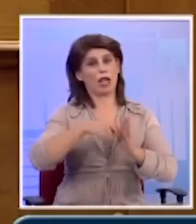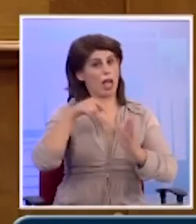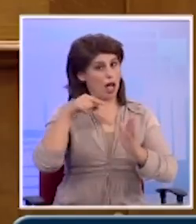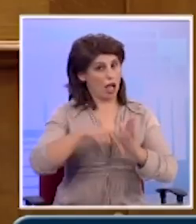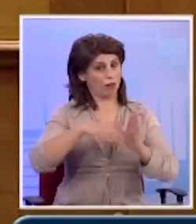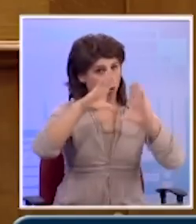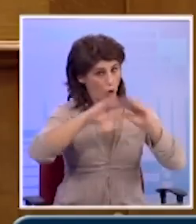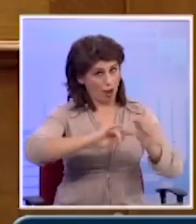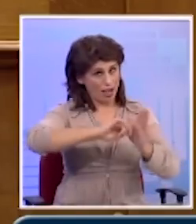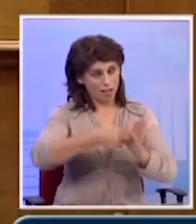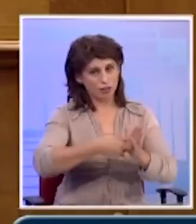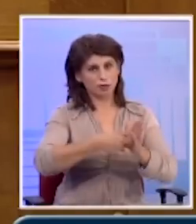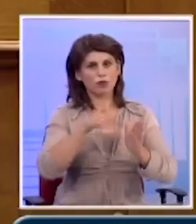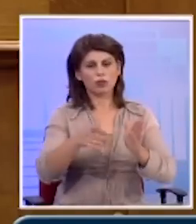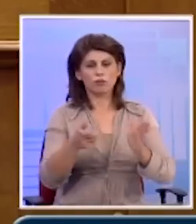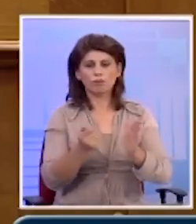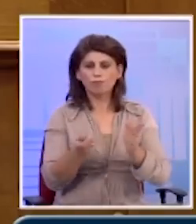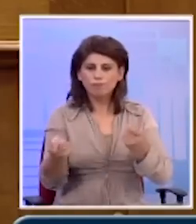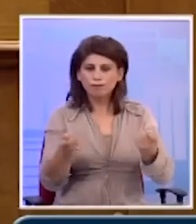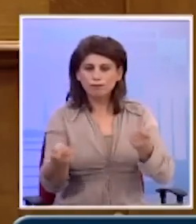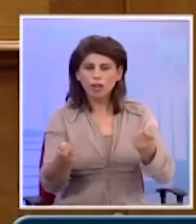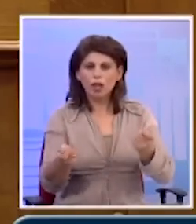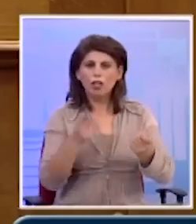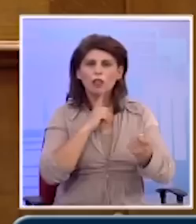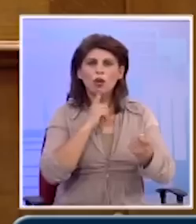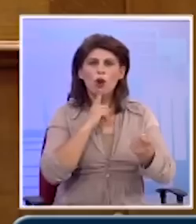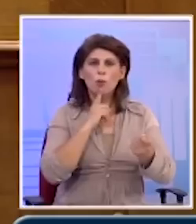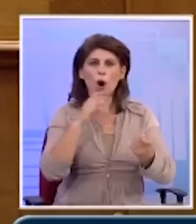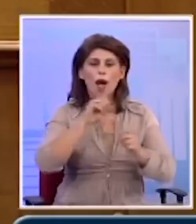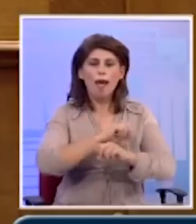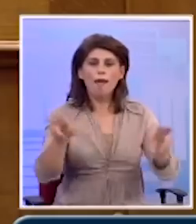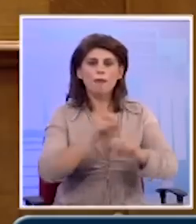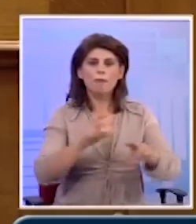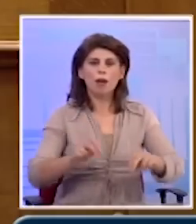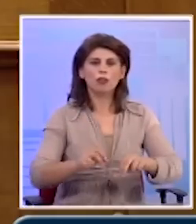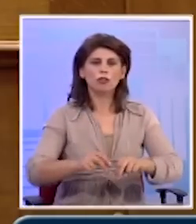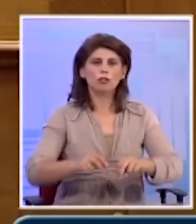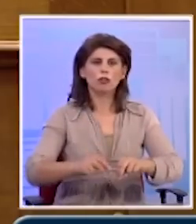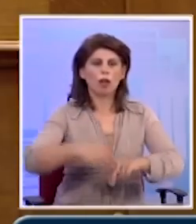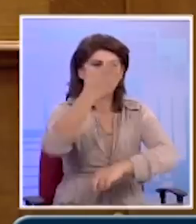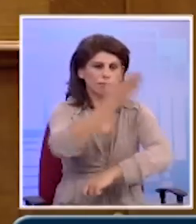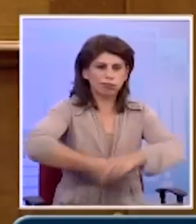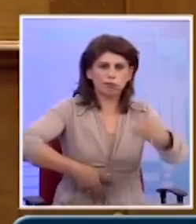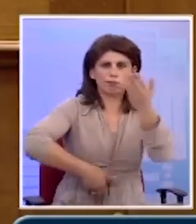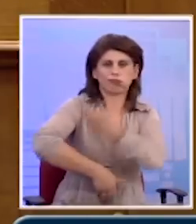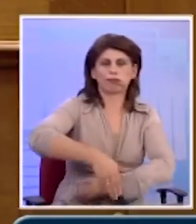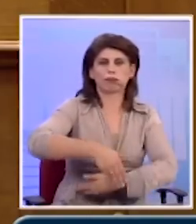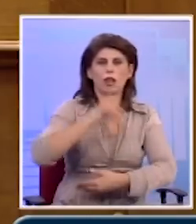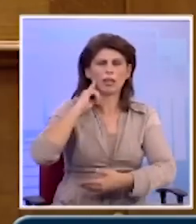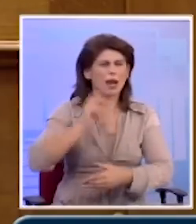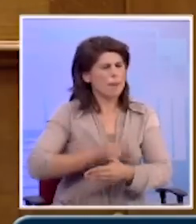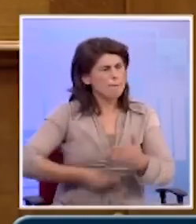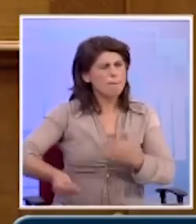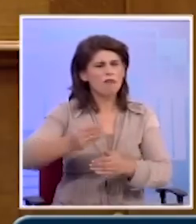Ήτανε αυτό το κλείσιμο ο μεθοδευμένος ακροτηριασμός της ενημέρωσης του πολίτη, η σκανδαλώδης εύνοια